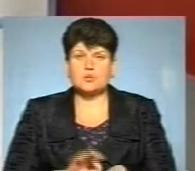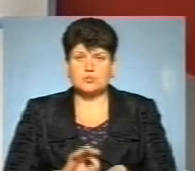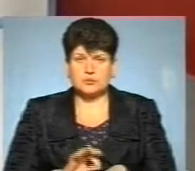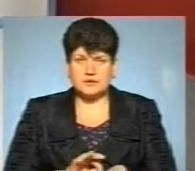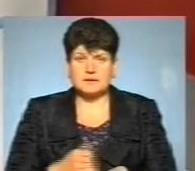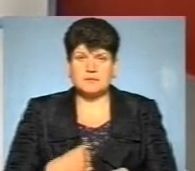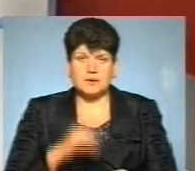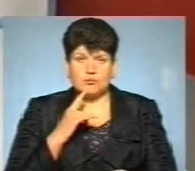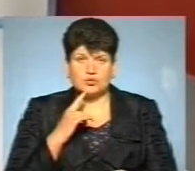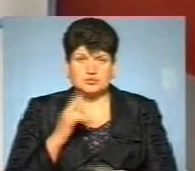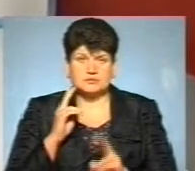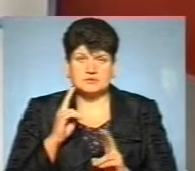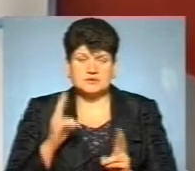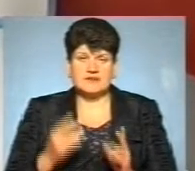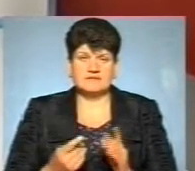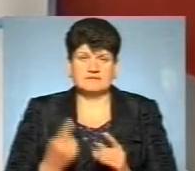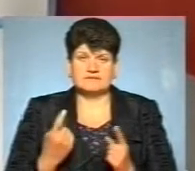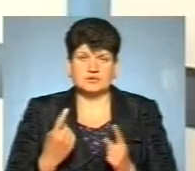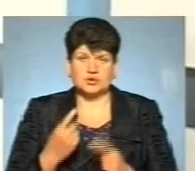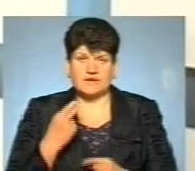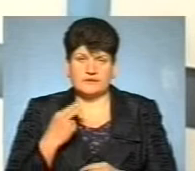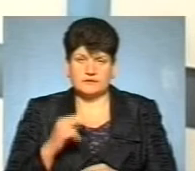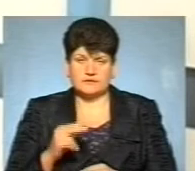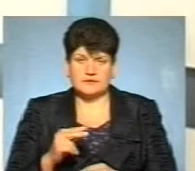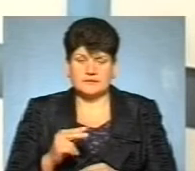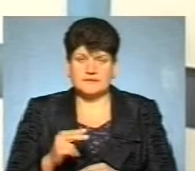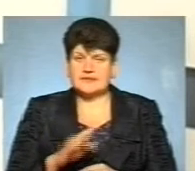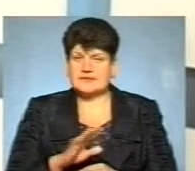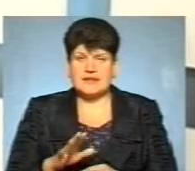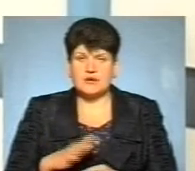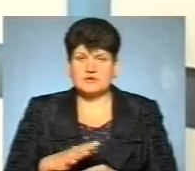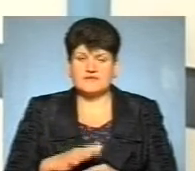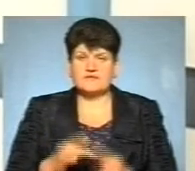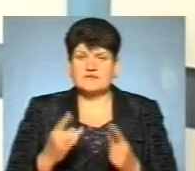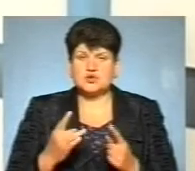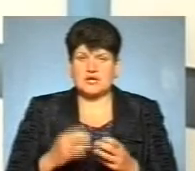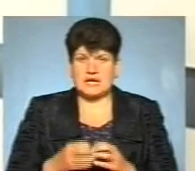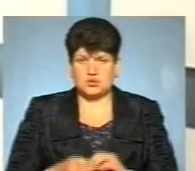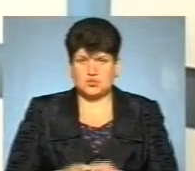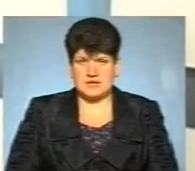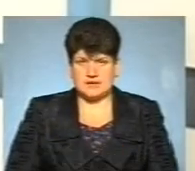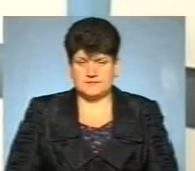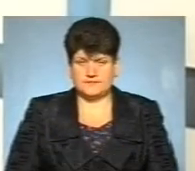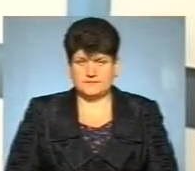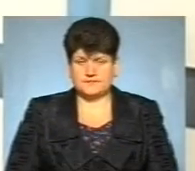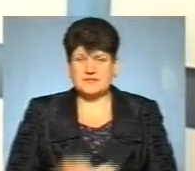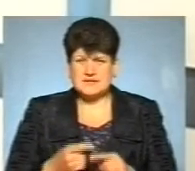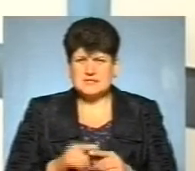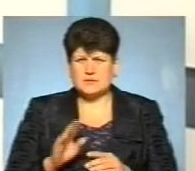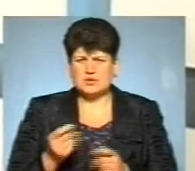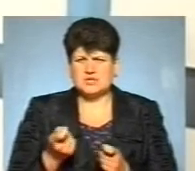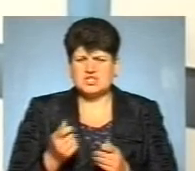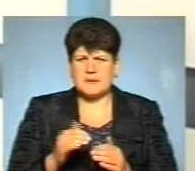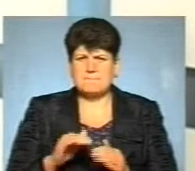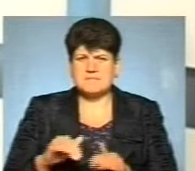поки що не очікуємо високої ефективності, вірніше, не очікуємо високих результатів. Це буде трішки